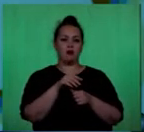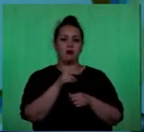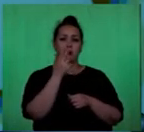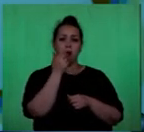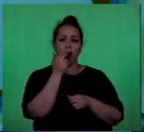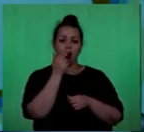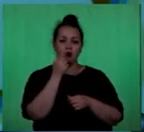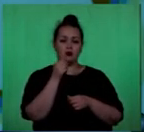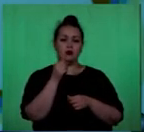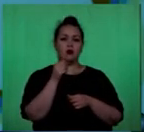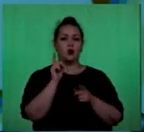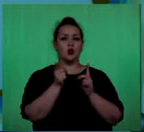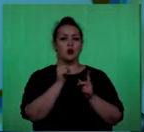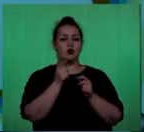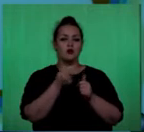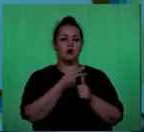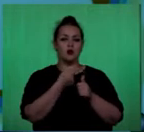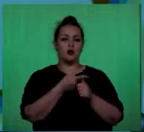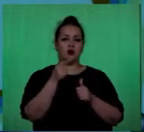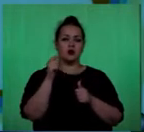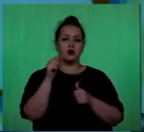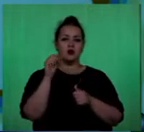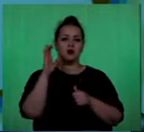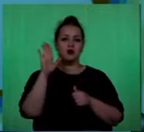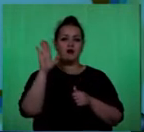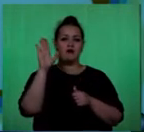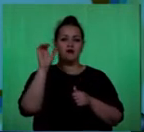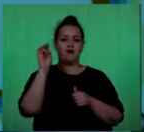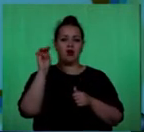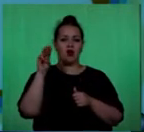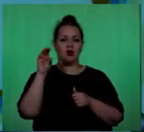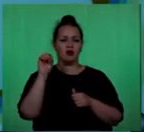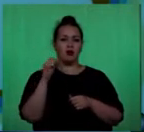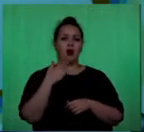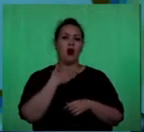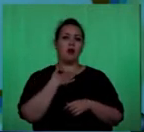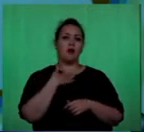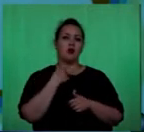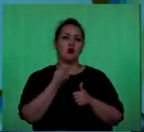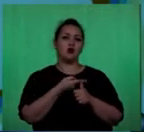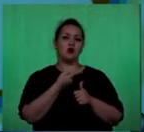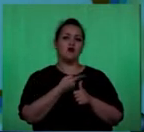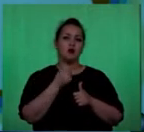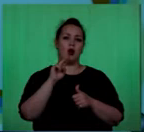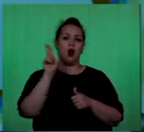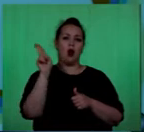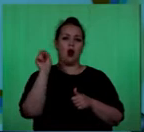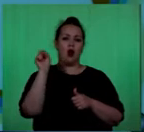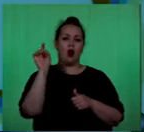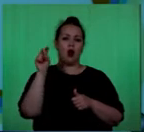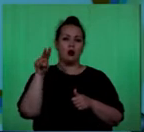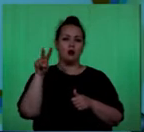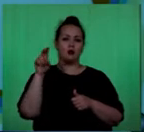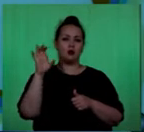настоящему меня зовут с ванты свандис он а меня как это ни странно зовут карлос он просто